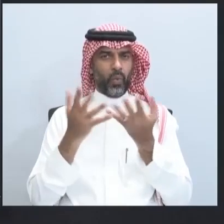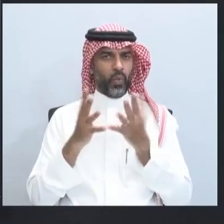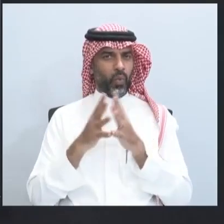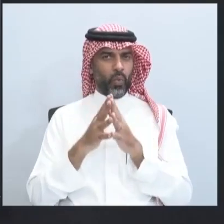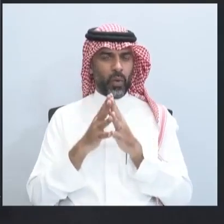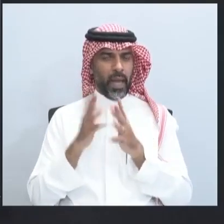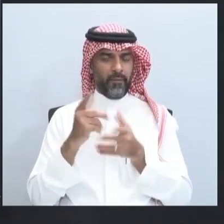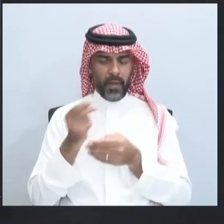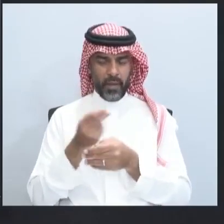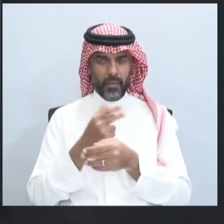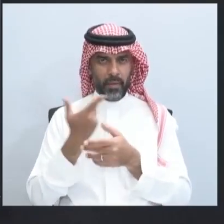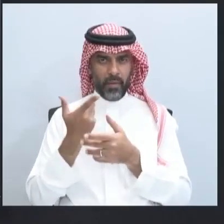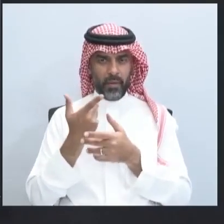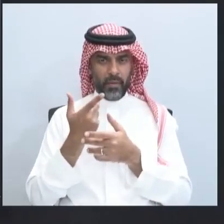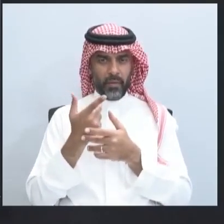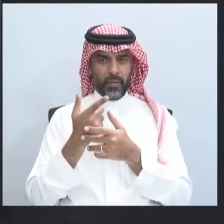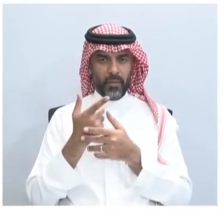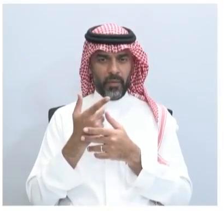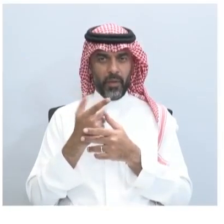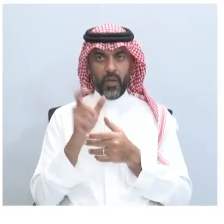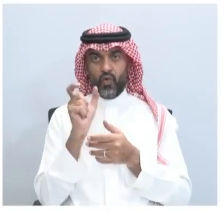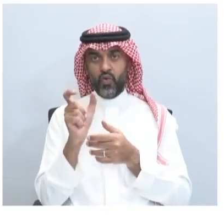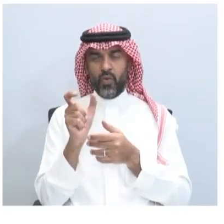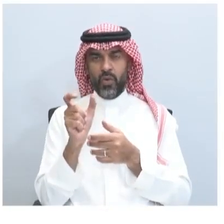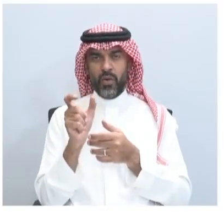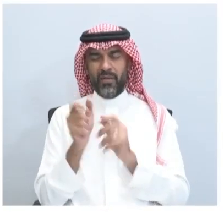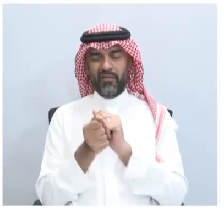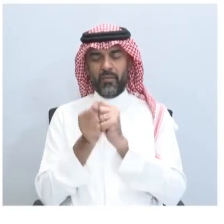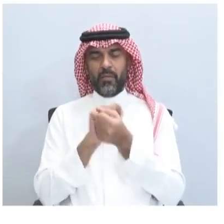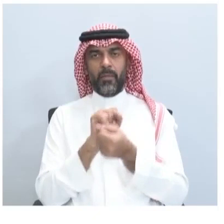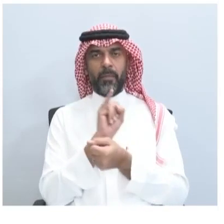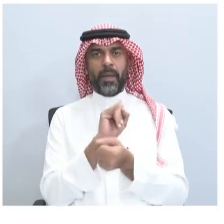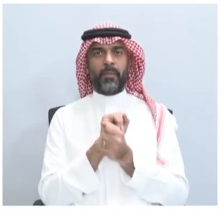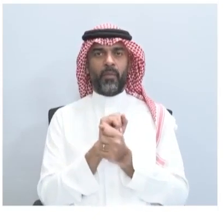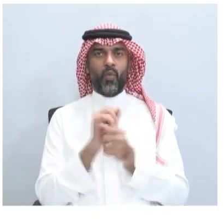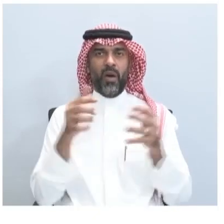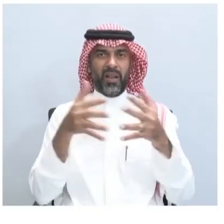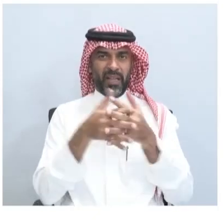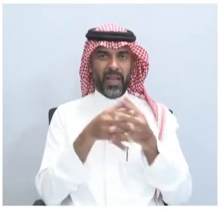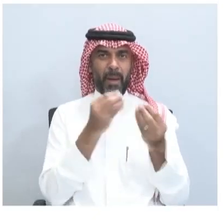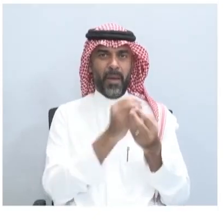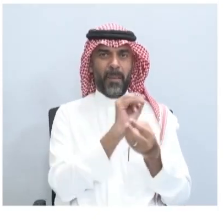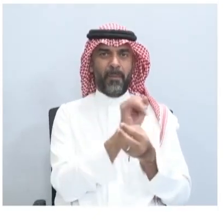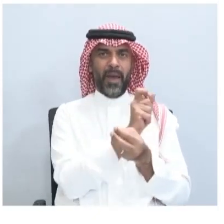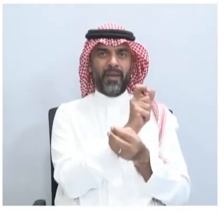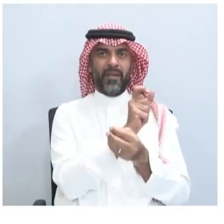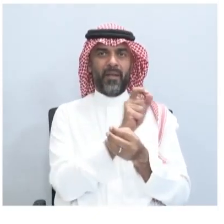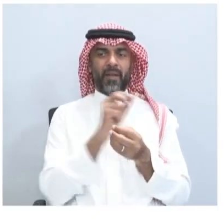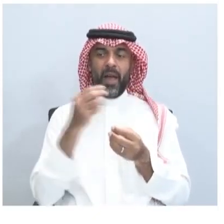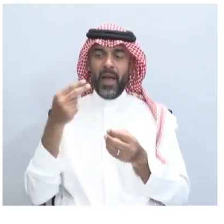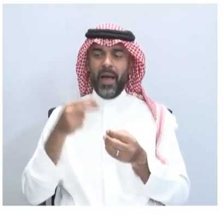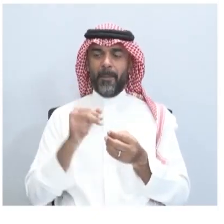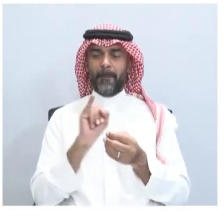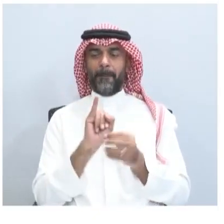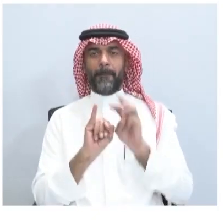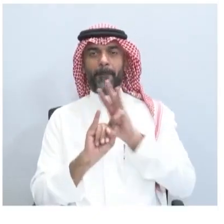ما رايكم قلبنا النونه ممن وادغمناها في ميمي من فاصبحت عما